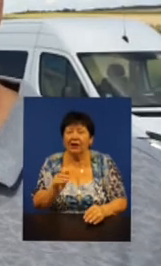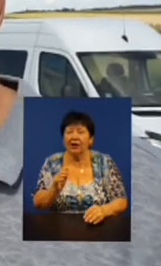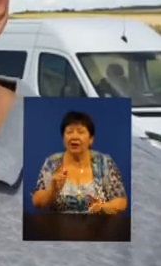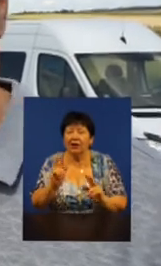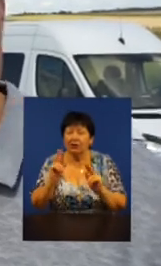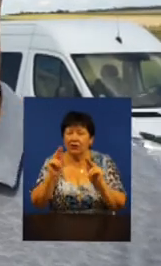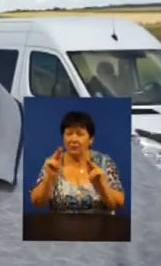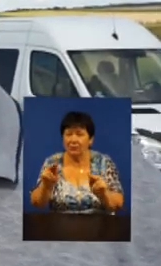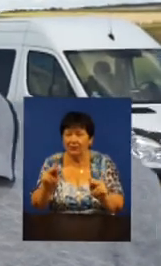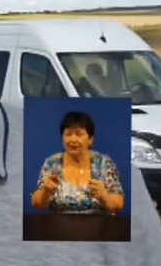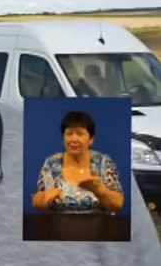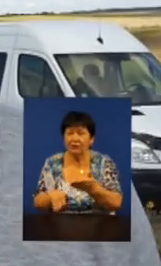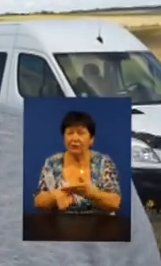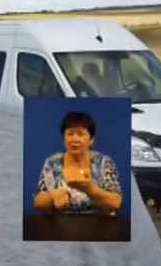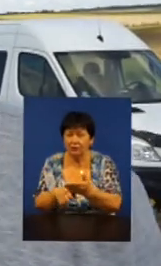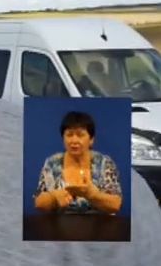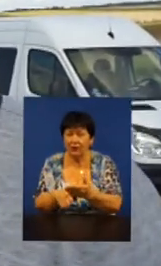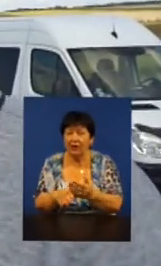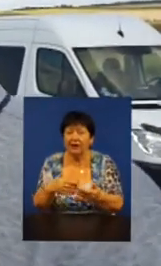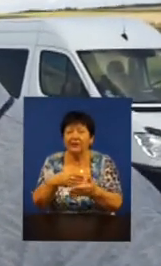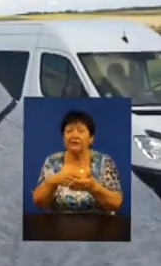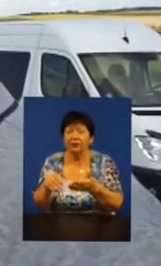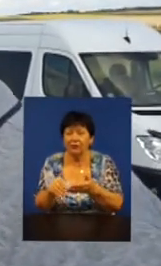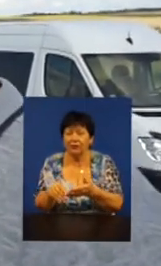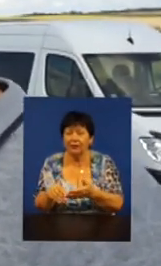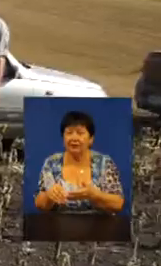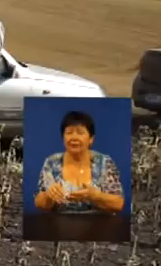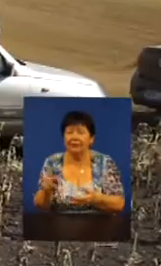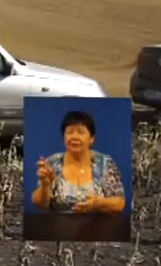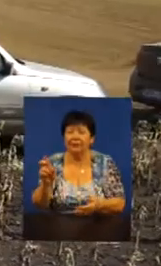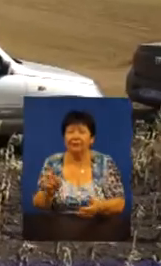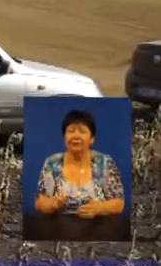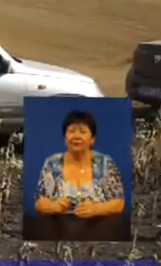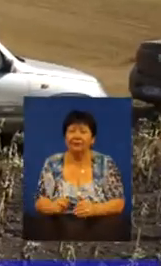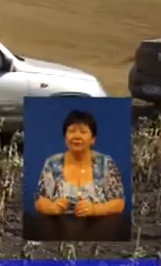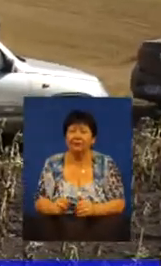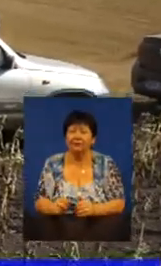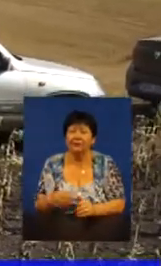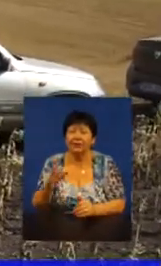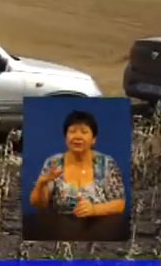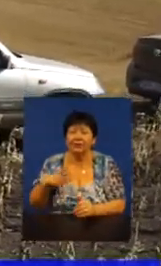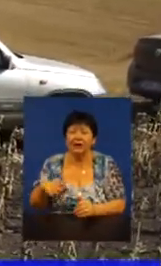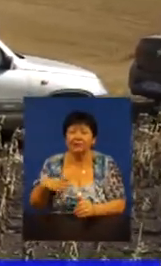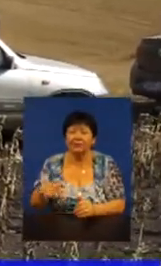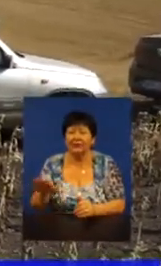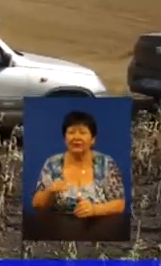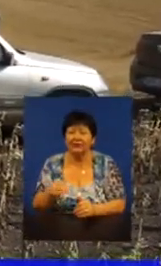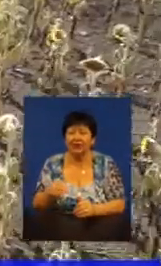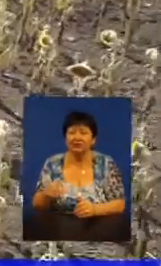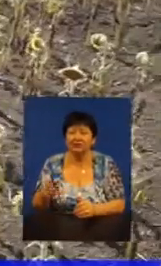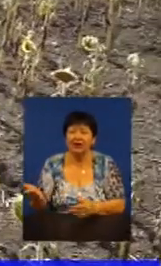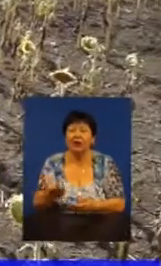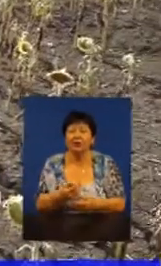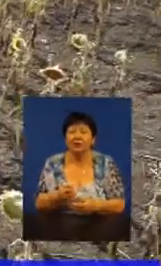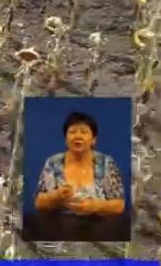ajutor, ca să poată agenții economici să procure motorină și să însămânțeze câmpurile. Sub așteptări va fi și roada de floare a soarelui